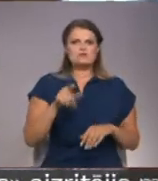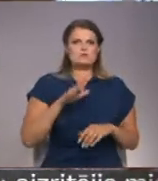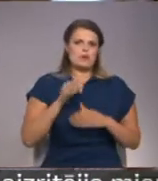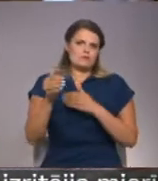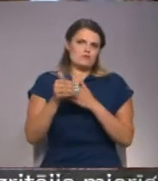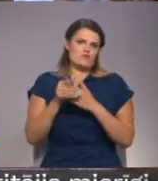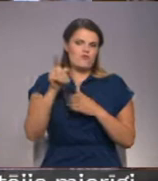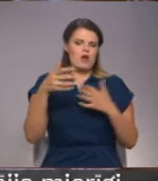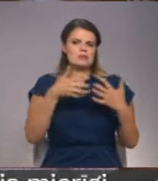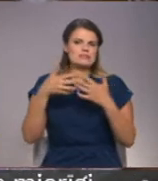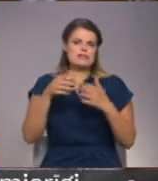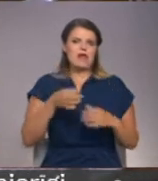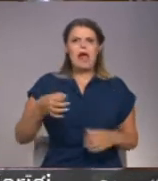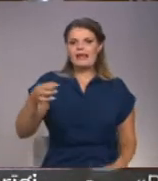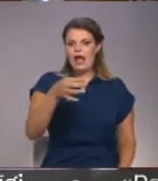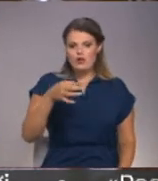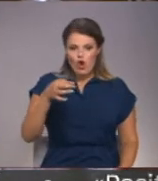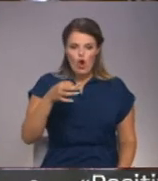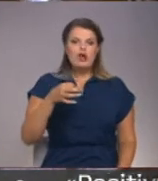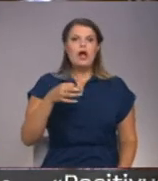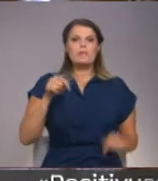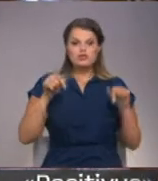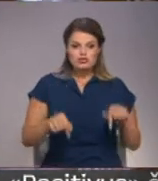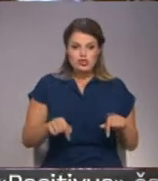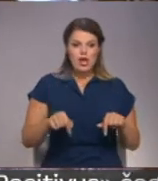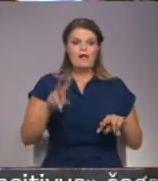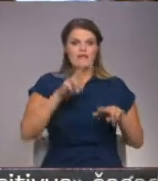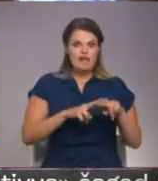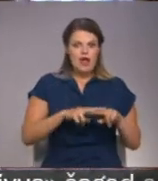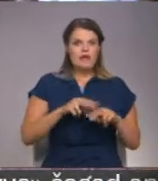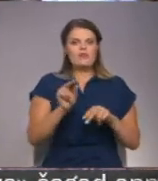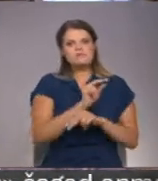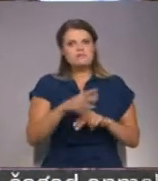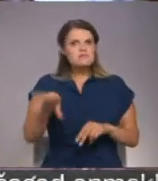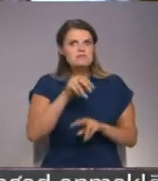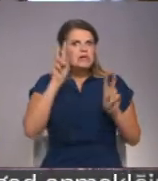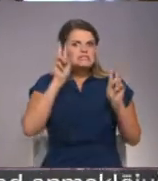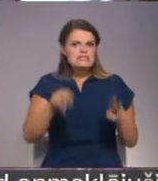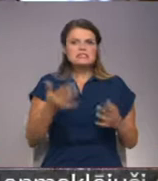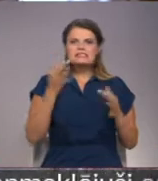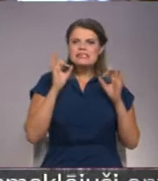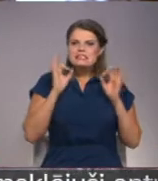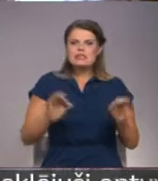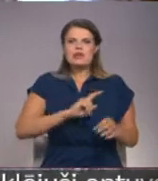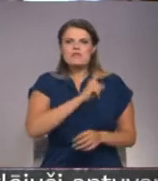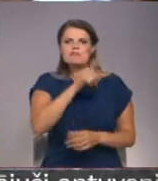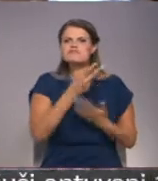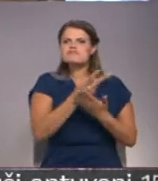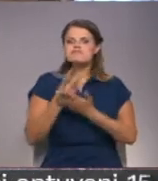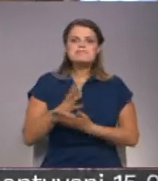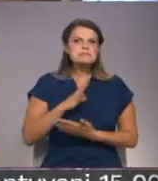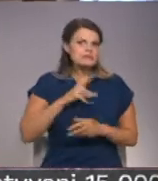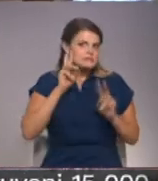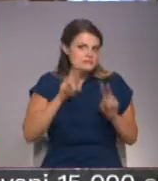tuvāk Kaujas rajonam. Šajā te lazaretē mēs īsti nezinām, cik tieši ievainoti ir